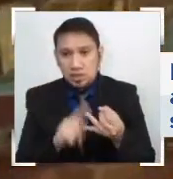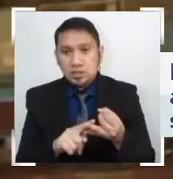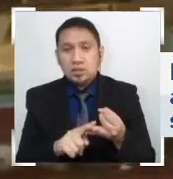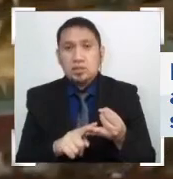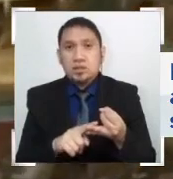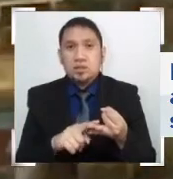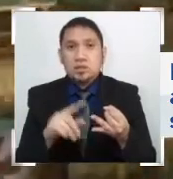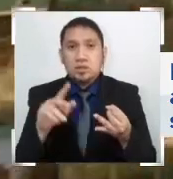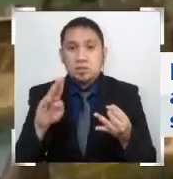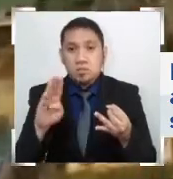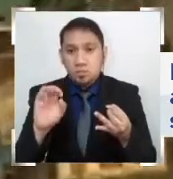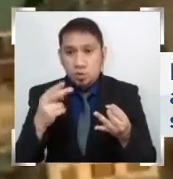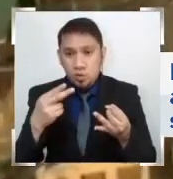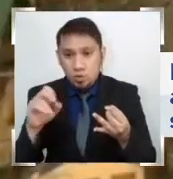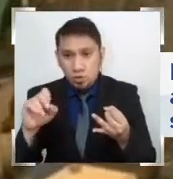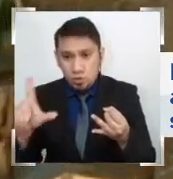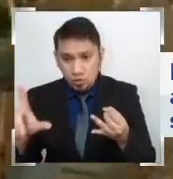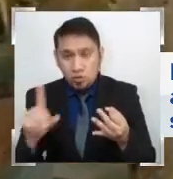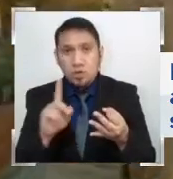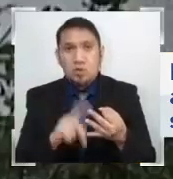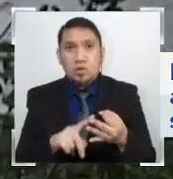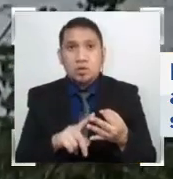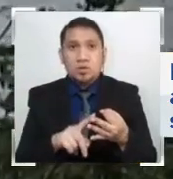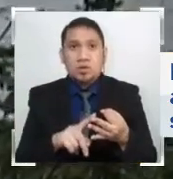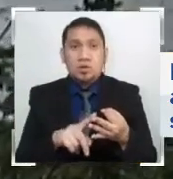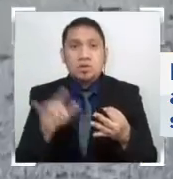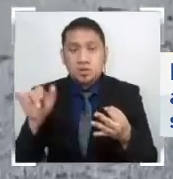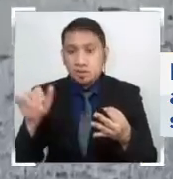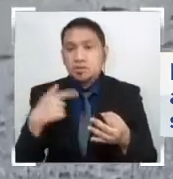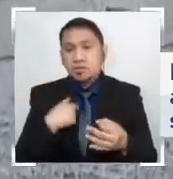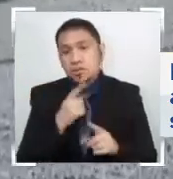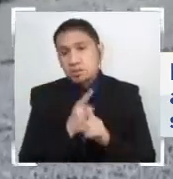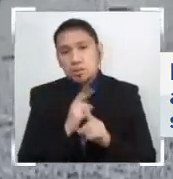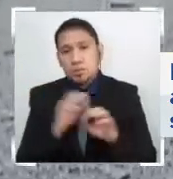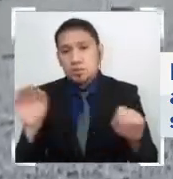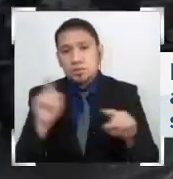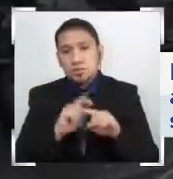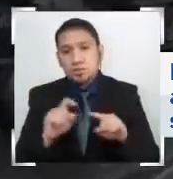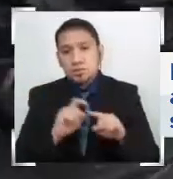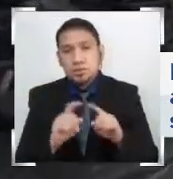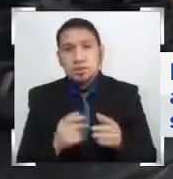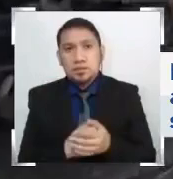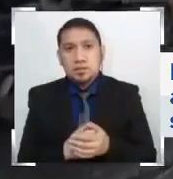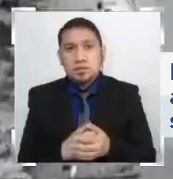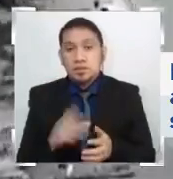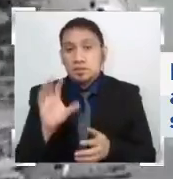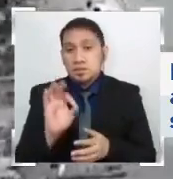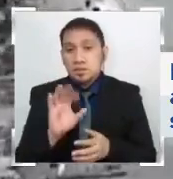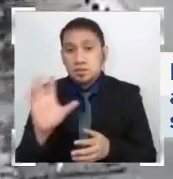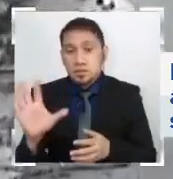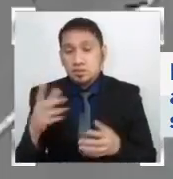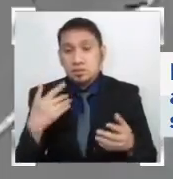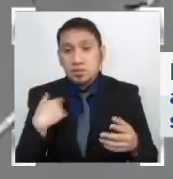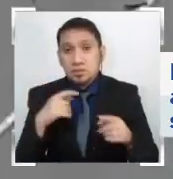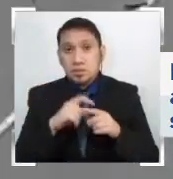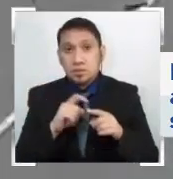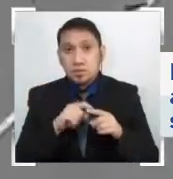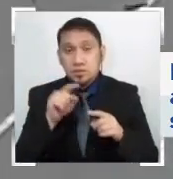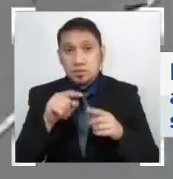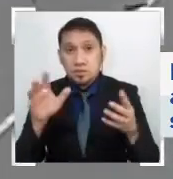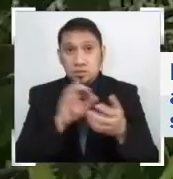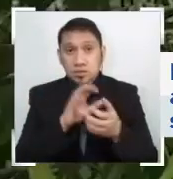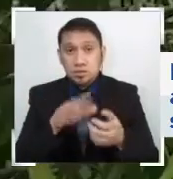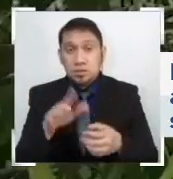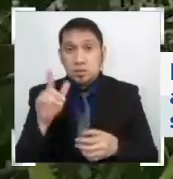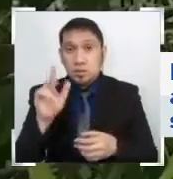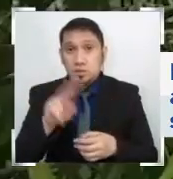Bohol. Tama, sir, no? Yeah. Sabi ng NGCP sa 95 transmission lines na tinamaan ng bagyo, 22 na